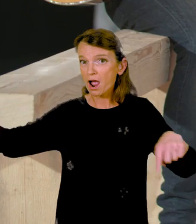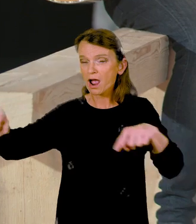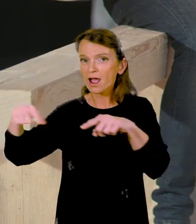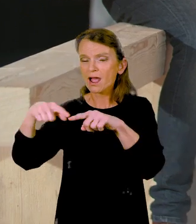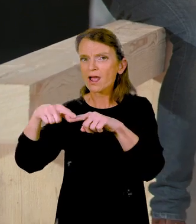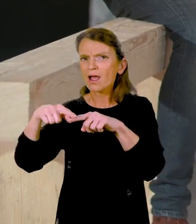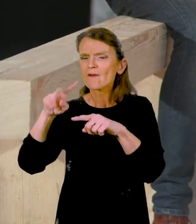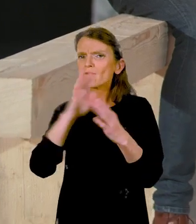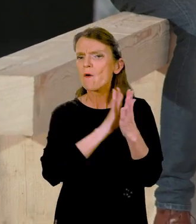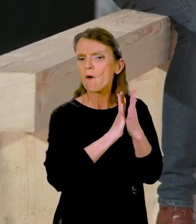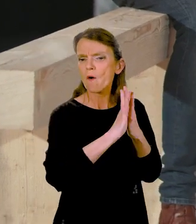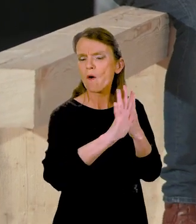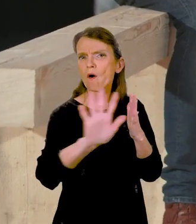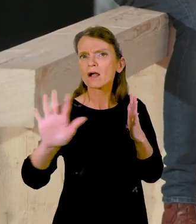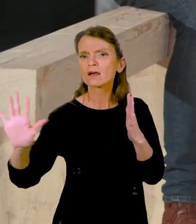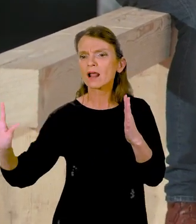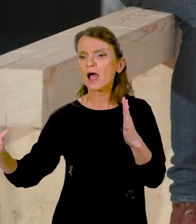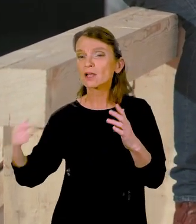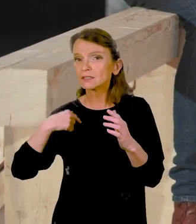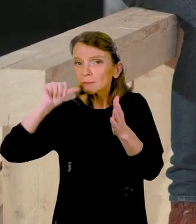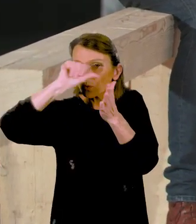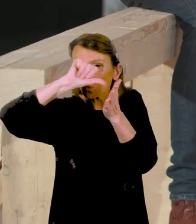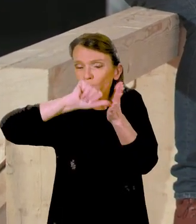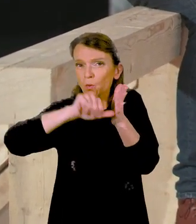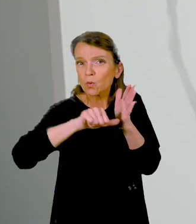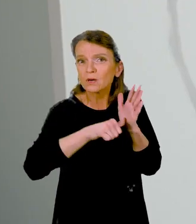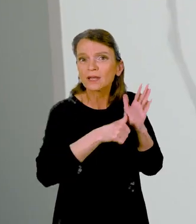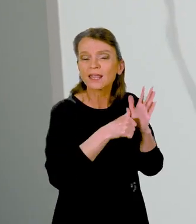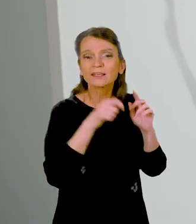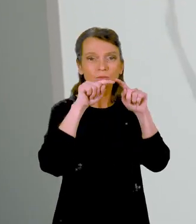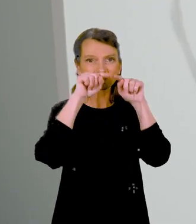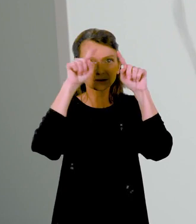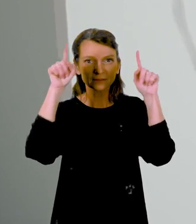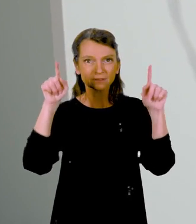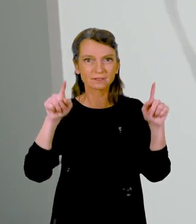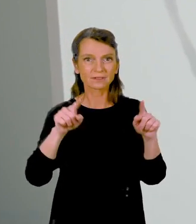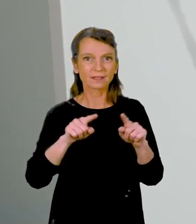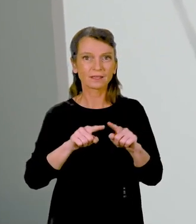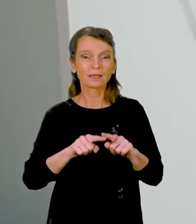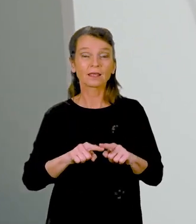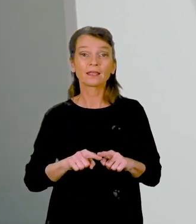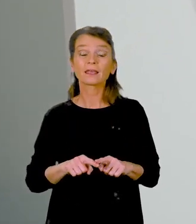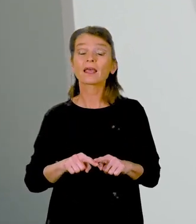Urezal v ograjo sem srce,